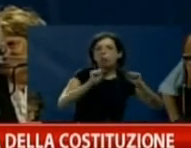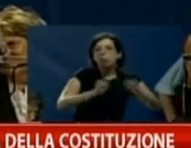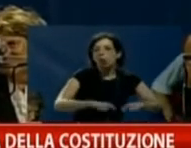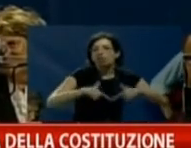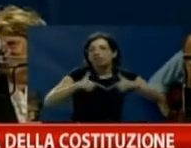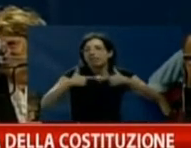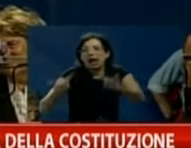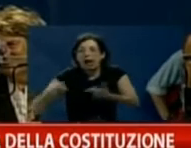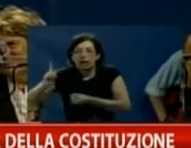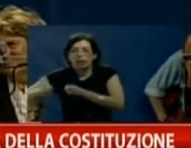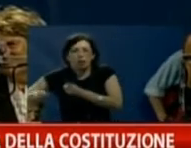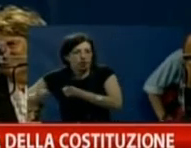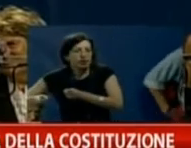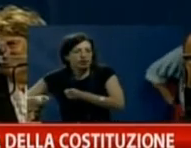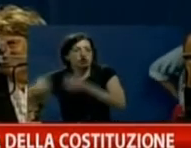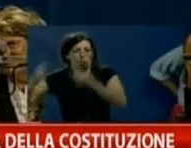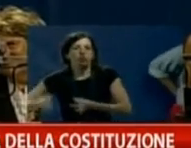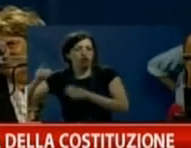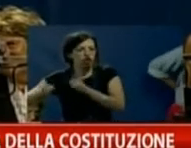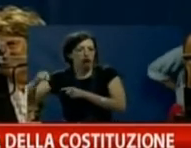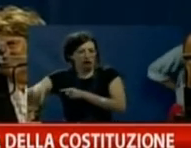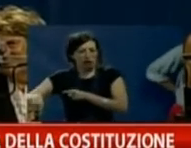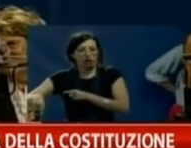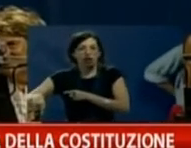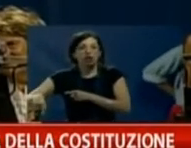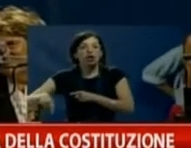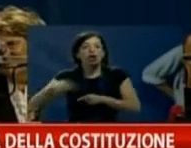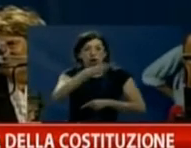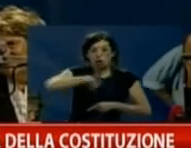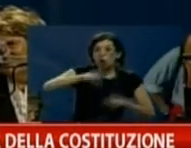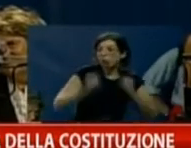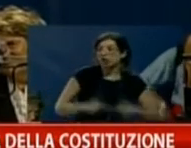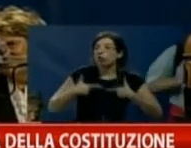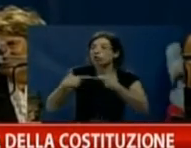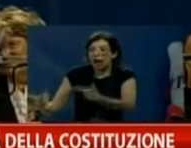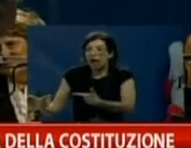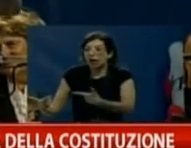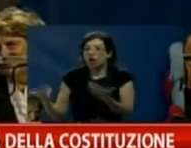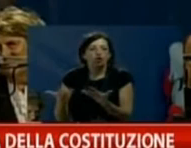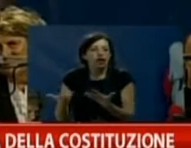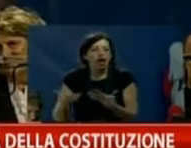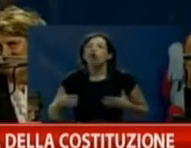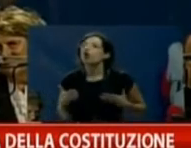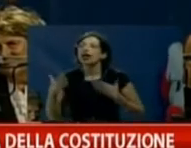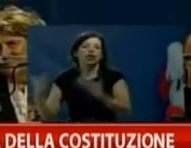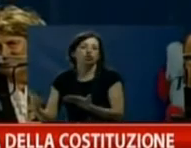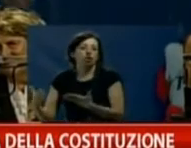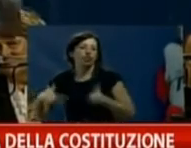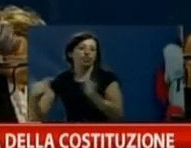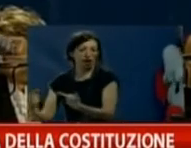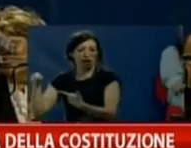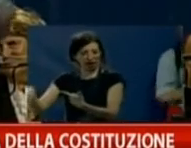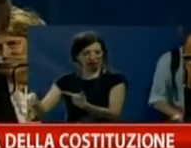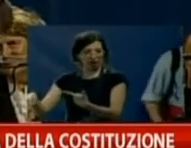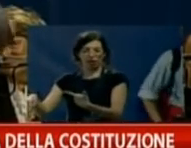politica ufficiale in Parlamento quel coraggio che oggi non hanno, che hanno perduto. Una piazza come